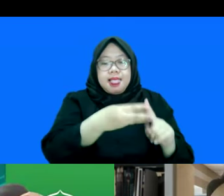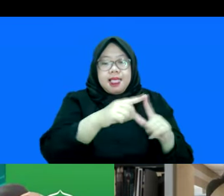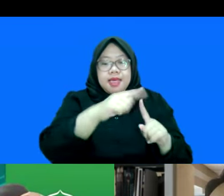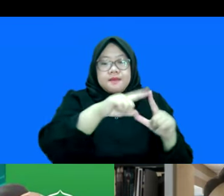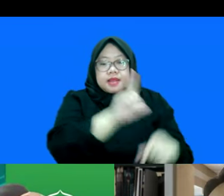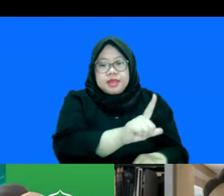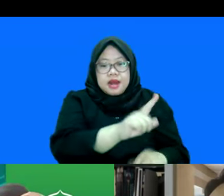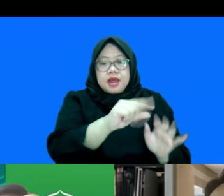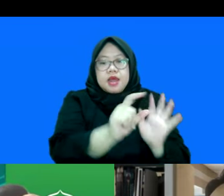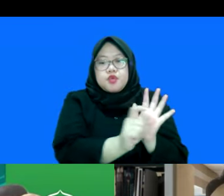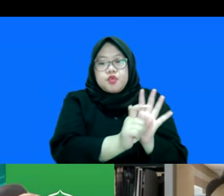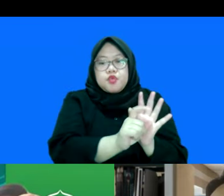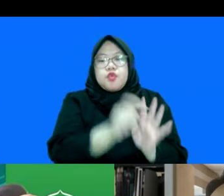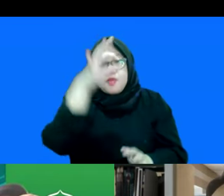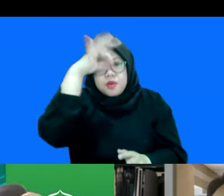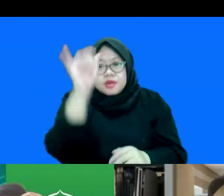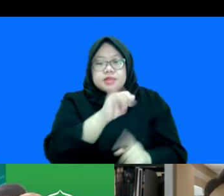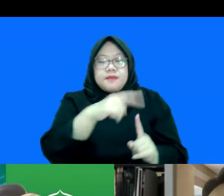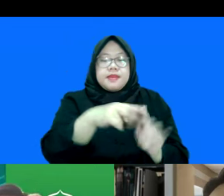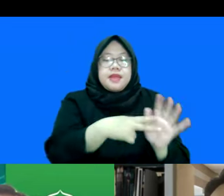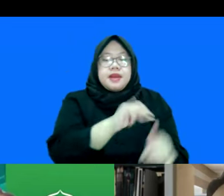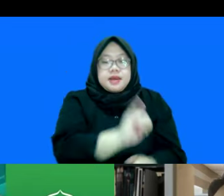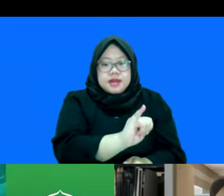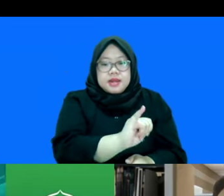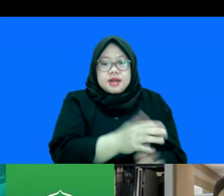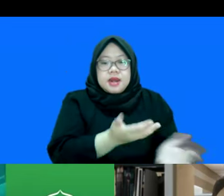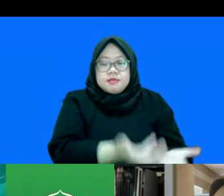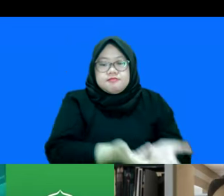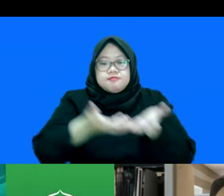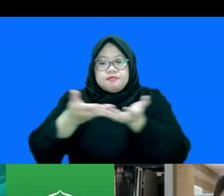dan juga Polri dan akan kemudian menyerahkan ke